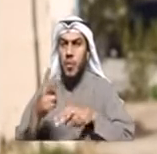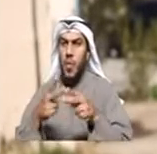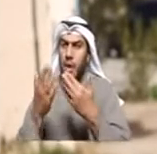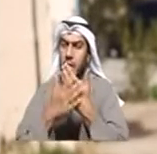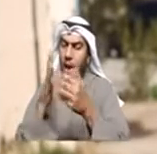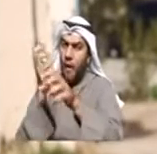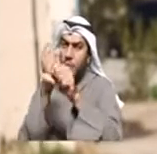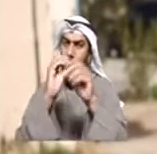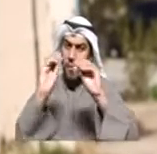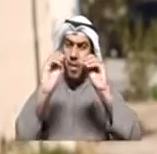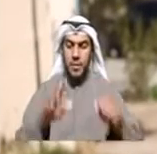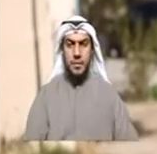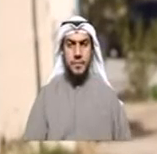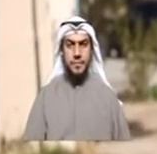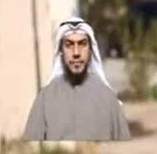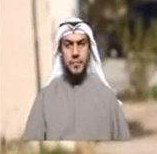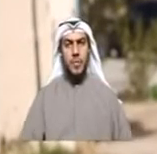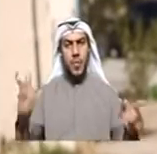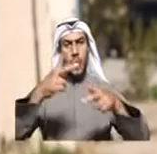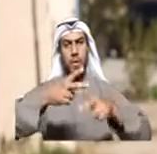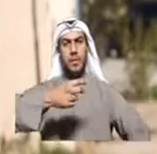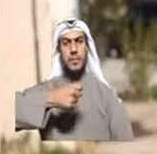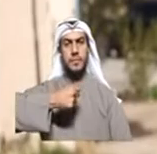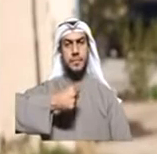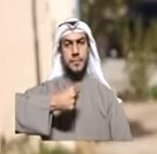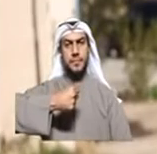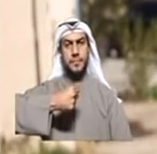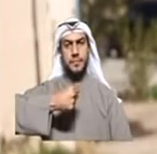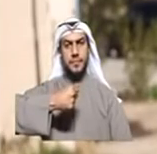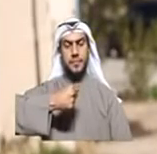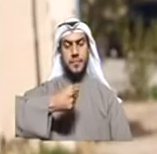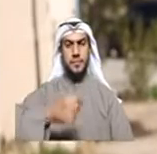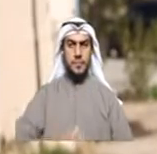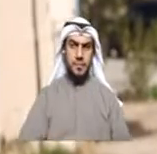رعايتهم. ياسر الحطاب، تلفزيون دولة الكويت، محافظة بابل.